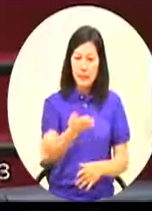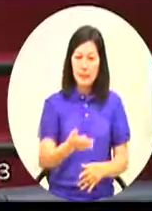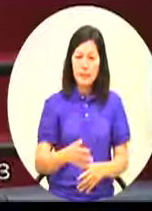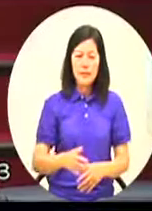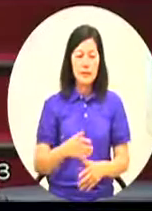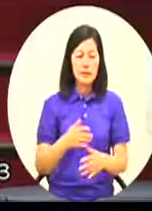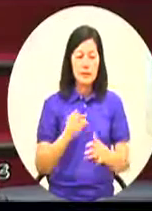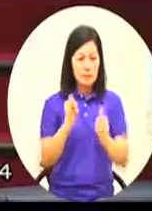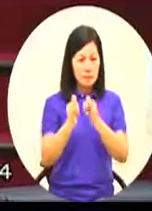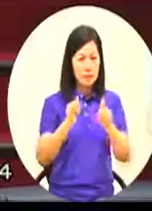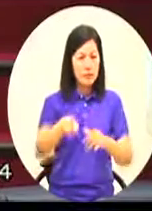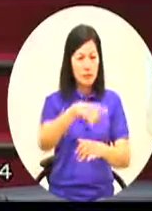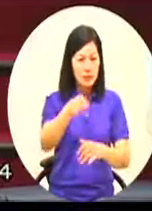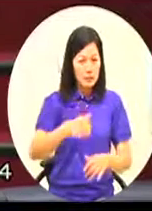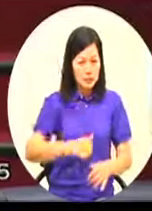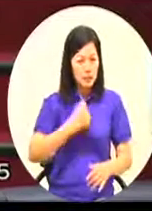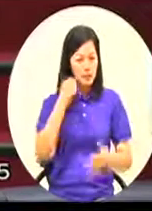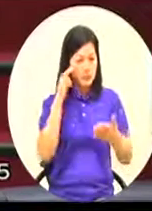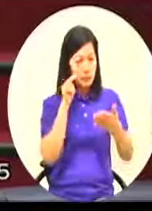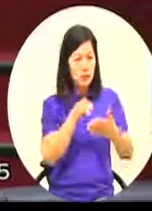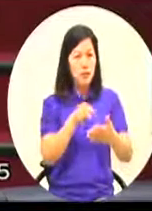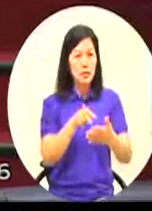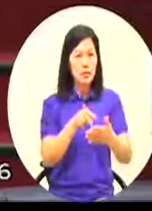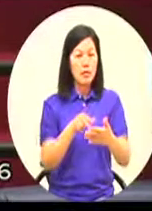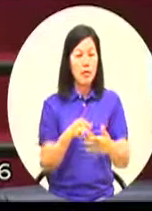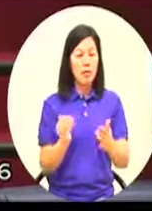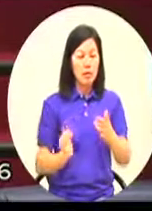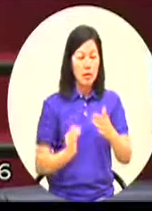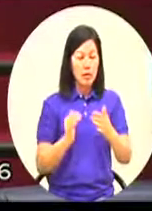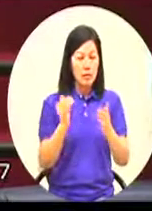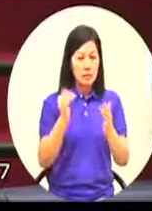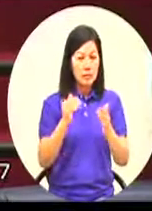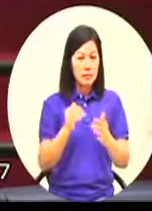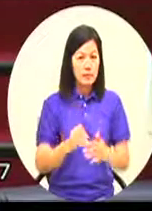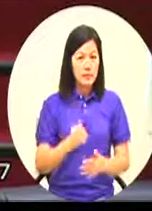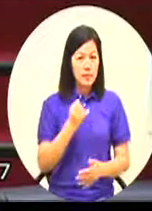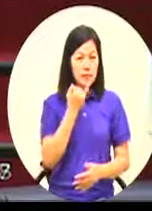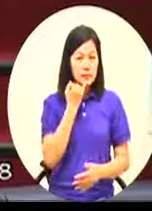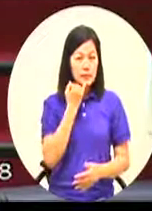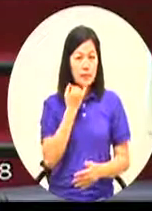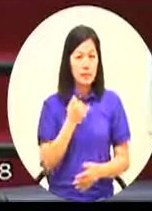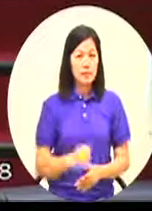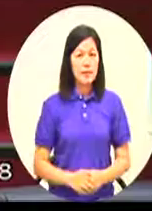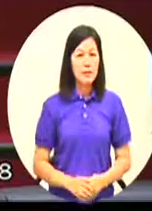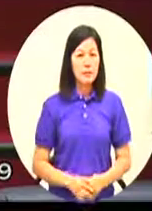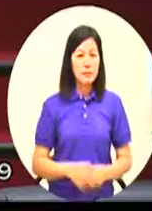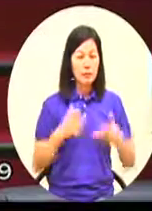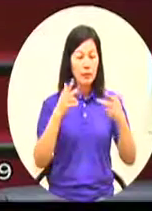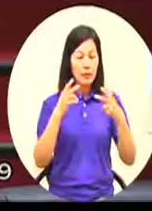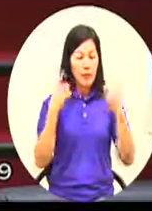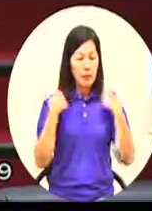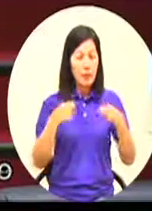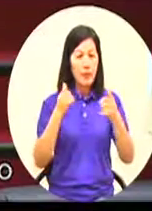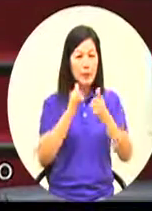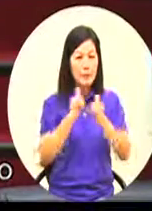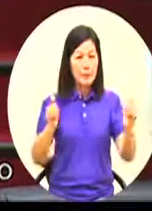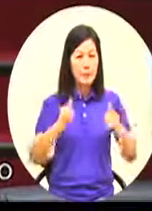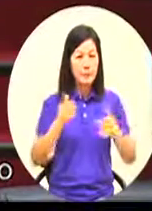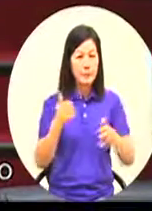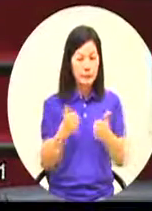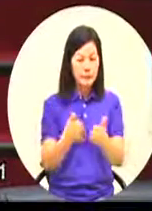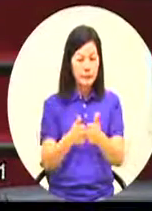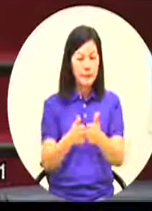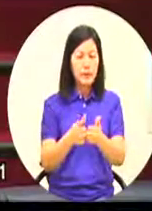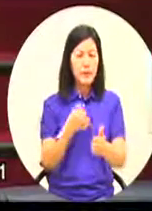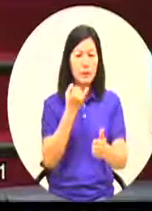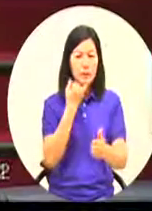怎么样真正看到、达到我们原民会在主委的带领之下是